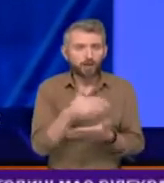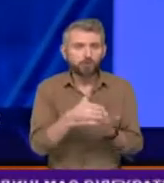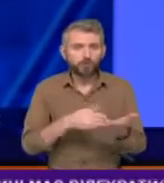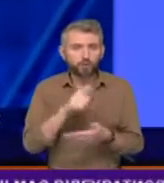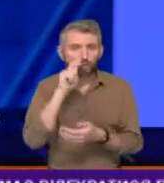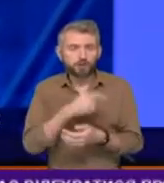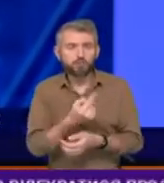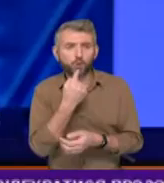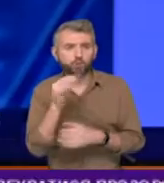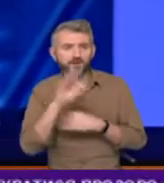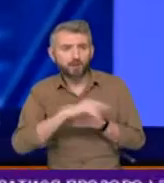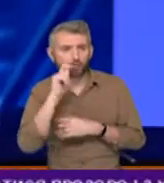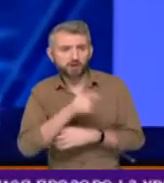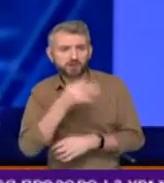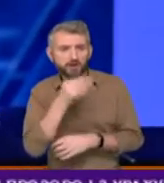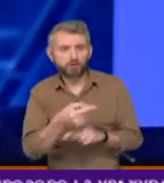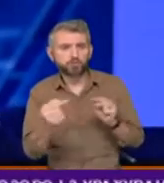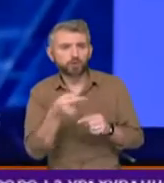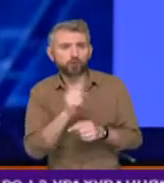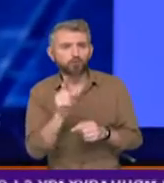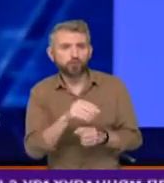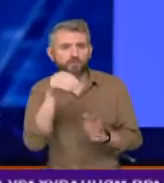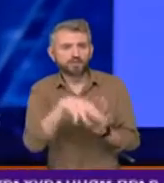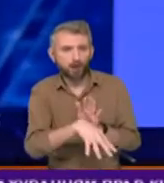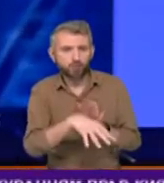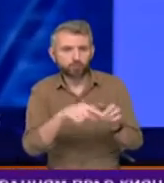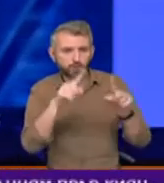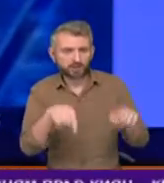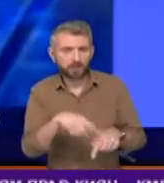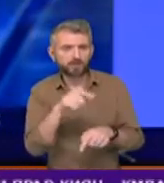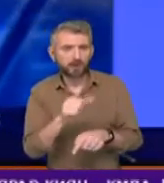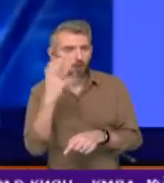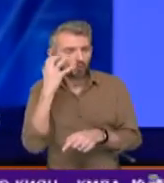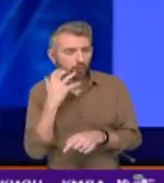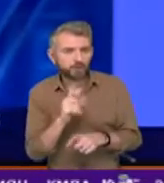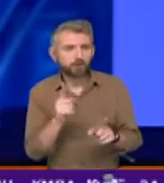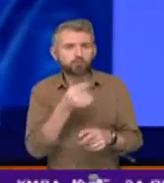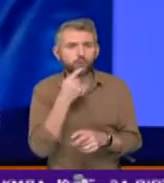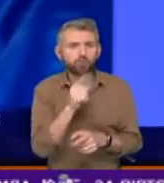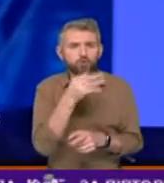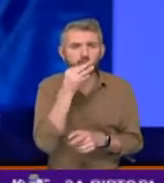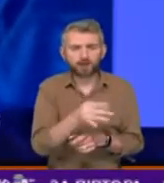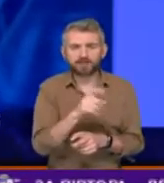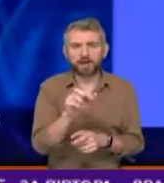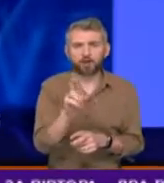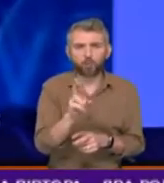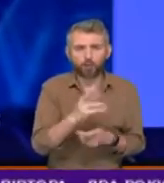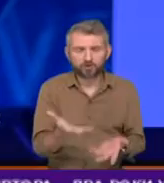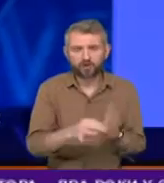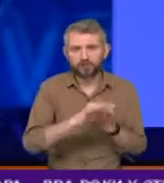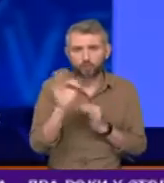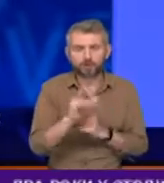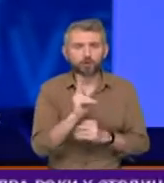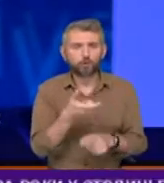заході України щось сказати проти того, що вкидають бюлетені за Ющенка. Спробуй щось сказати за множинне голосування, ну, так, за Януковича. Хто більше кине билетів.